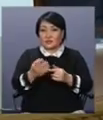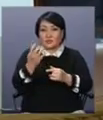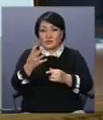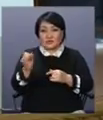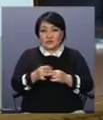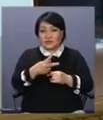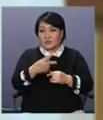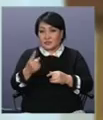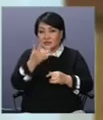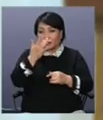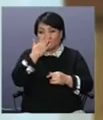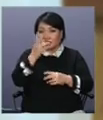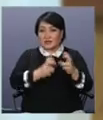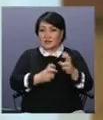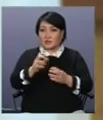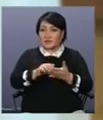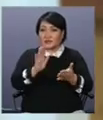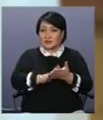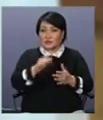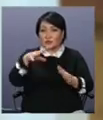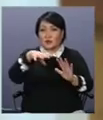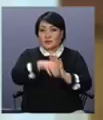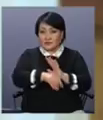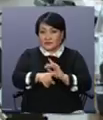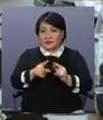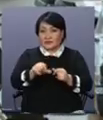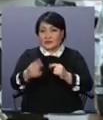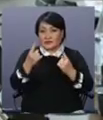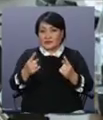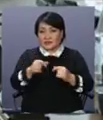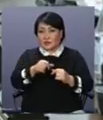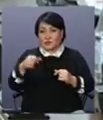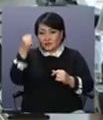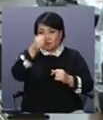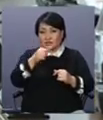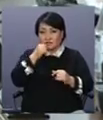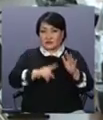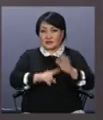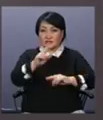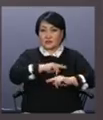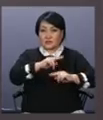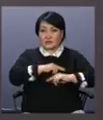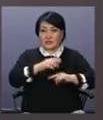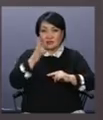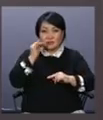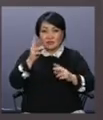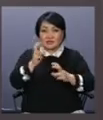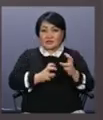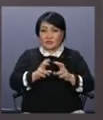21 жапониялық кәсіпорын тіркелген. Олардың арасындағы ең ірісі өткен жылы іске қосылған Tokyo Rob Алматы